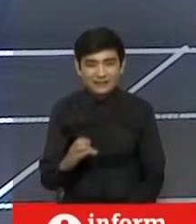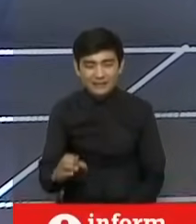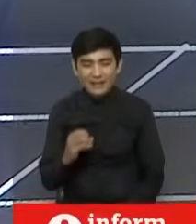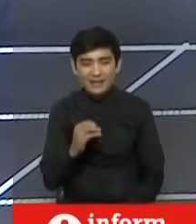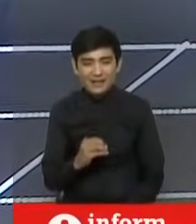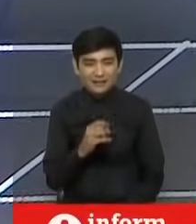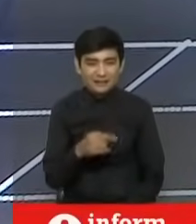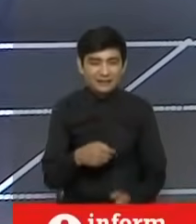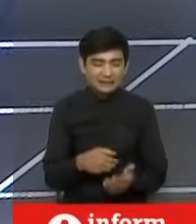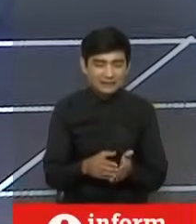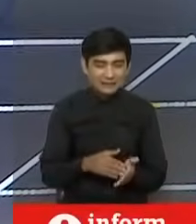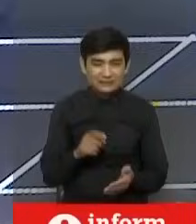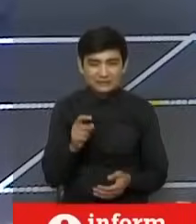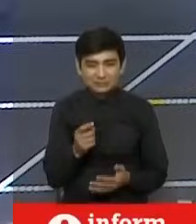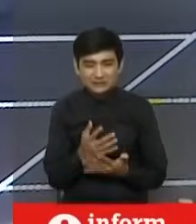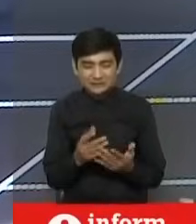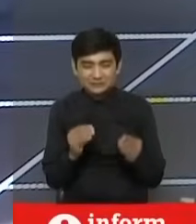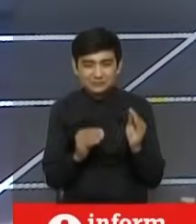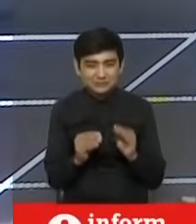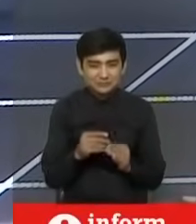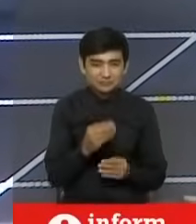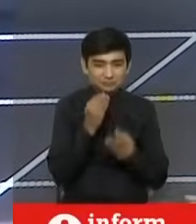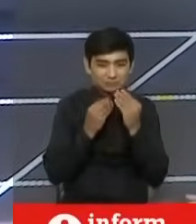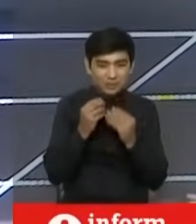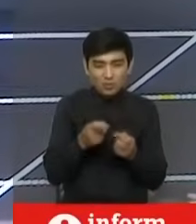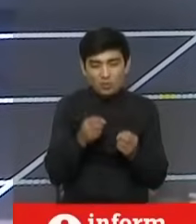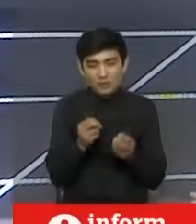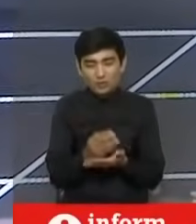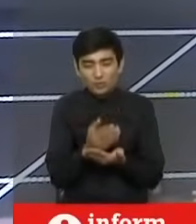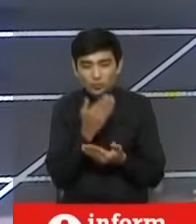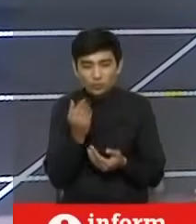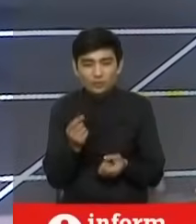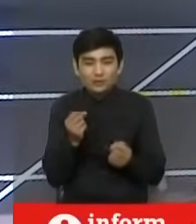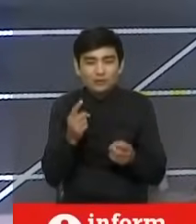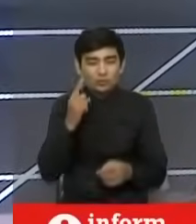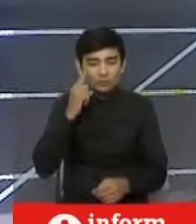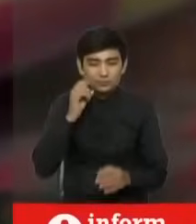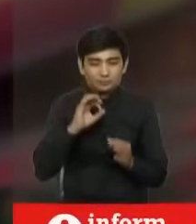консервантов, красителей и усилителей вкуса. Так ли они опасны, как о них думают, разбиралась Валентина Леонова.